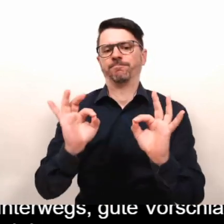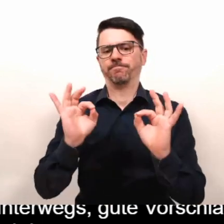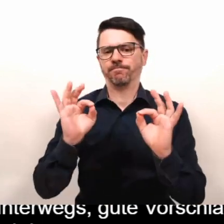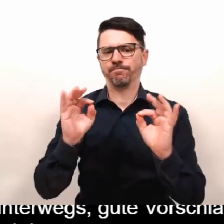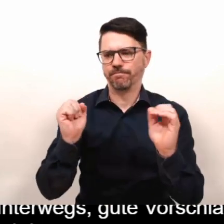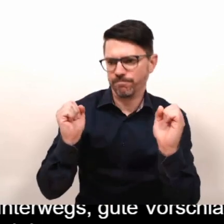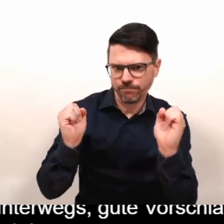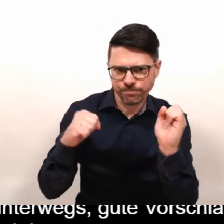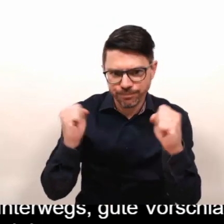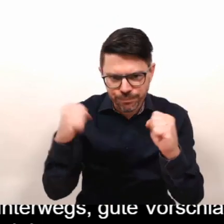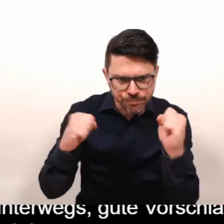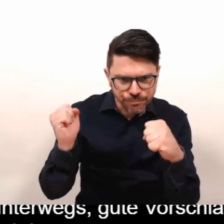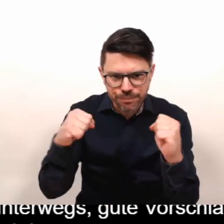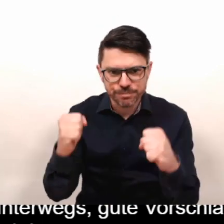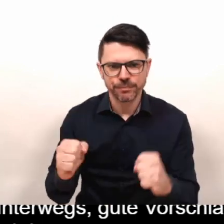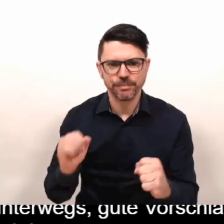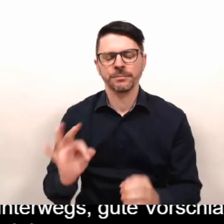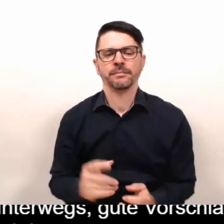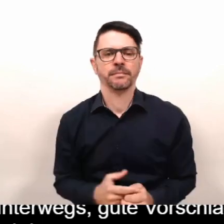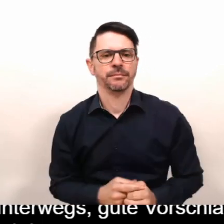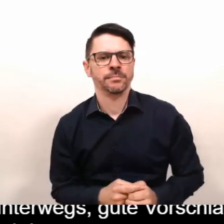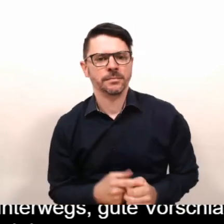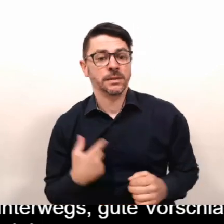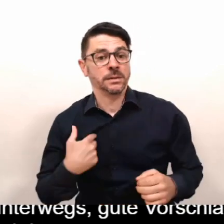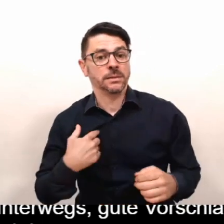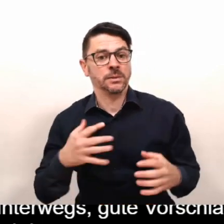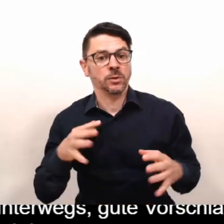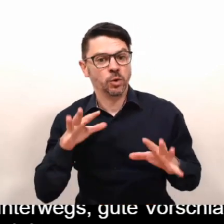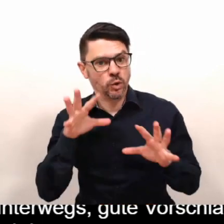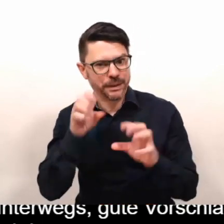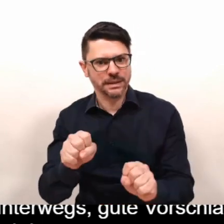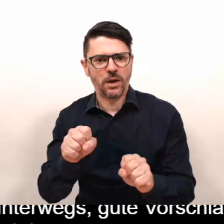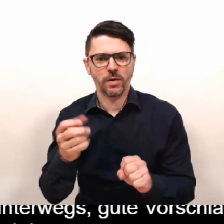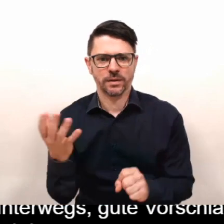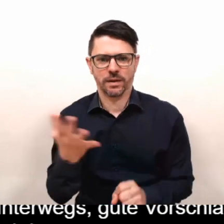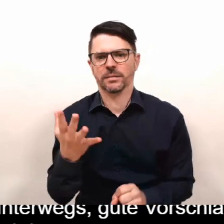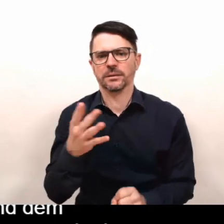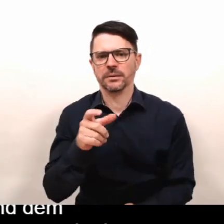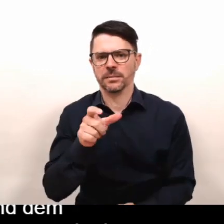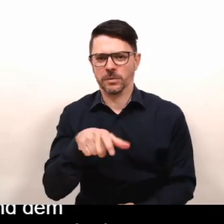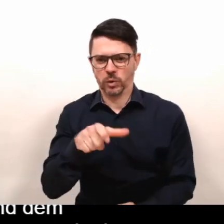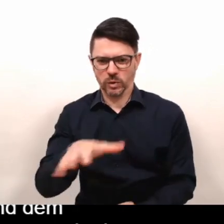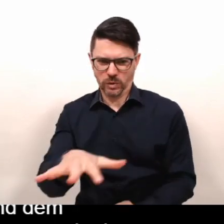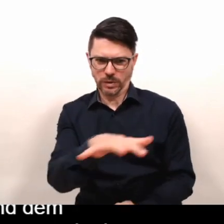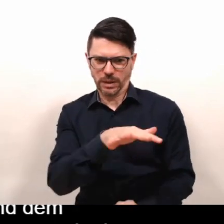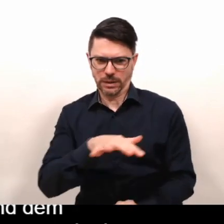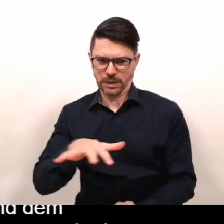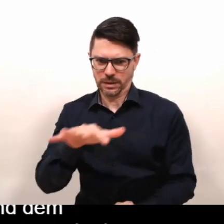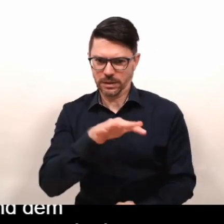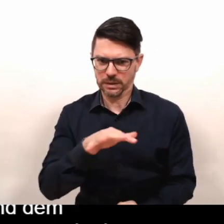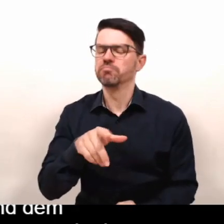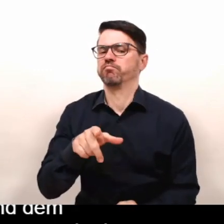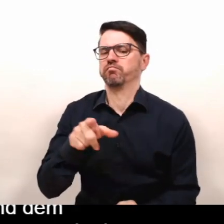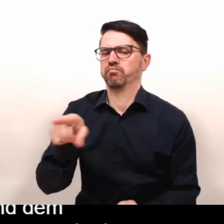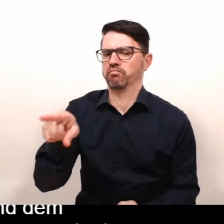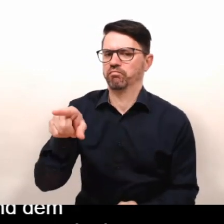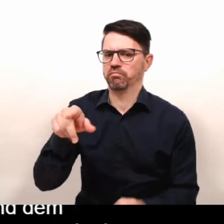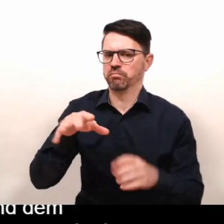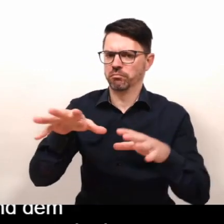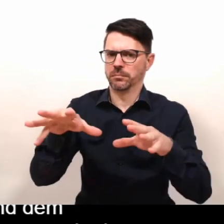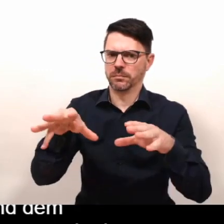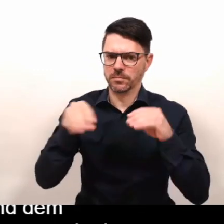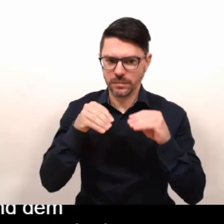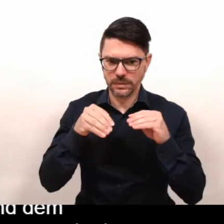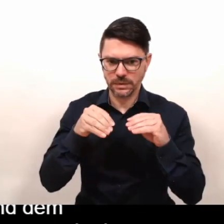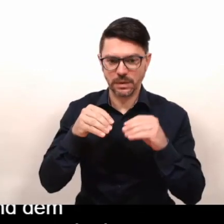sie hier für faire Bedingungen auch genügend Tische aufstellen dürfen, weil sie ja etwas weiter auseinanderrücken müssen. Und ich bitte